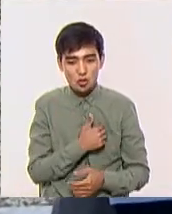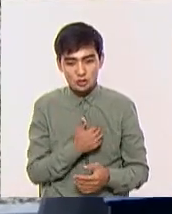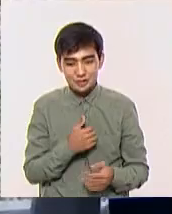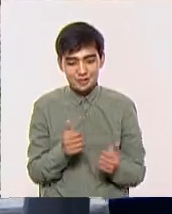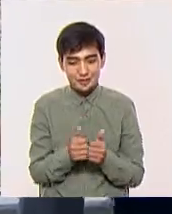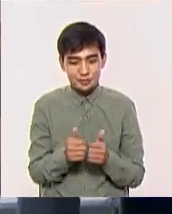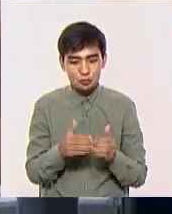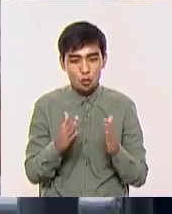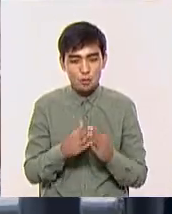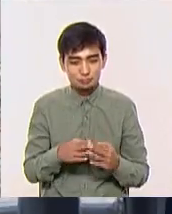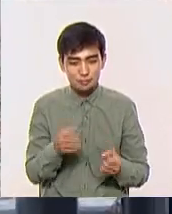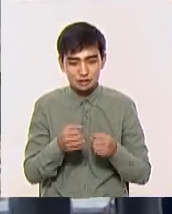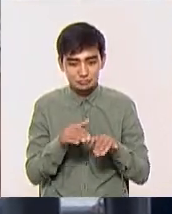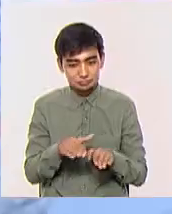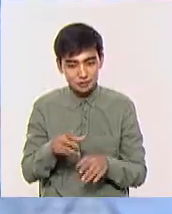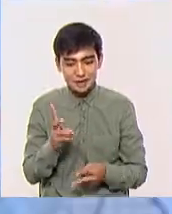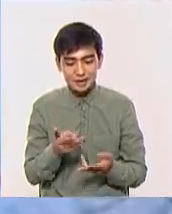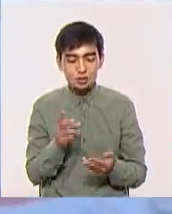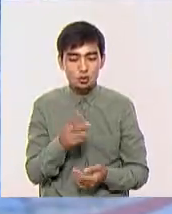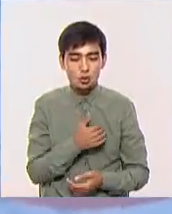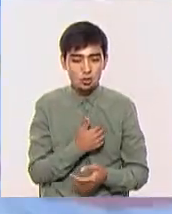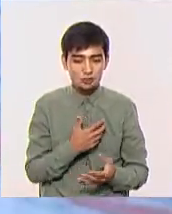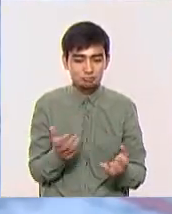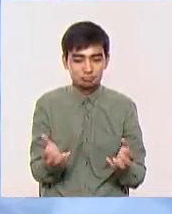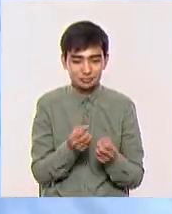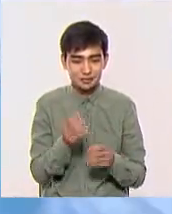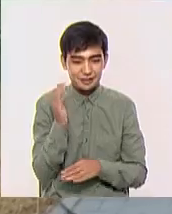возле дома парковку или тех, кто хочет сохранить деревья.